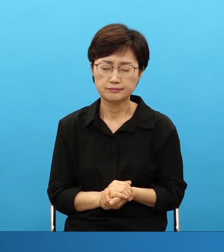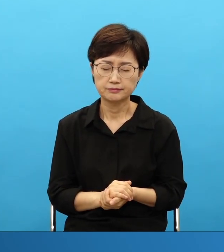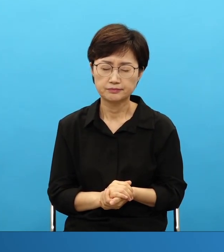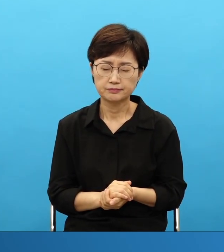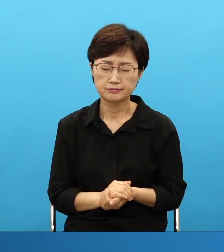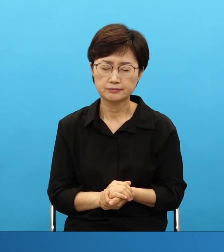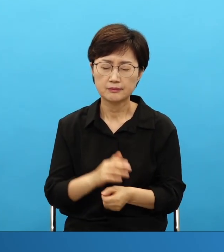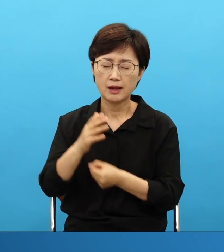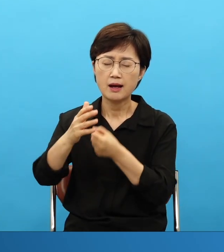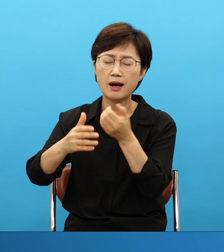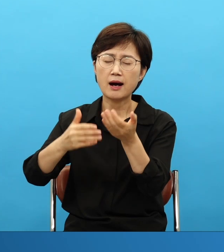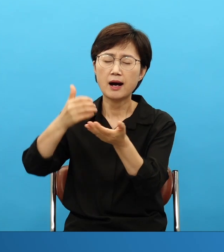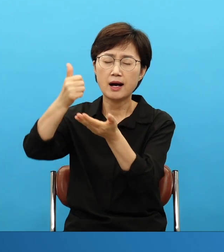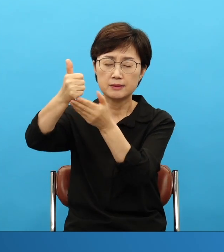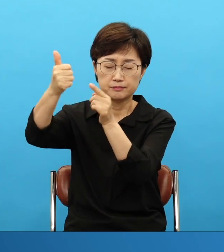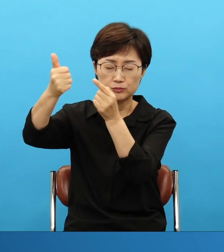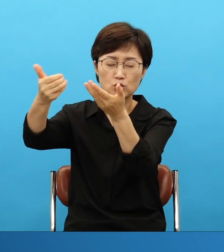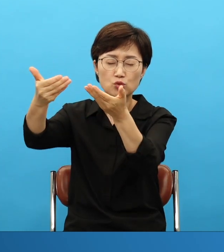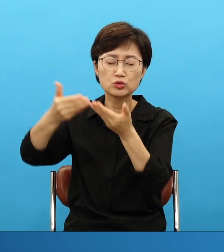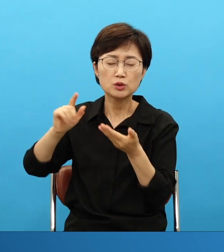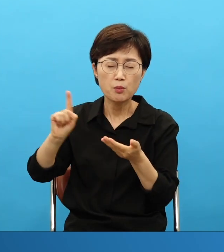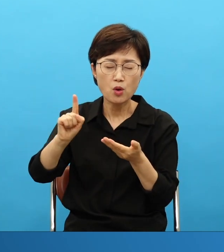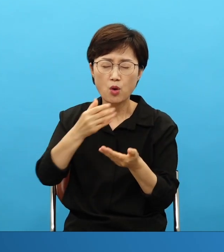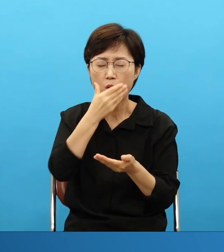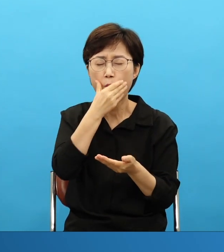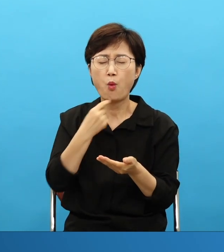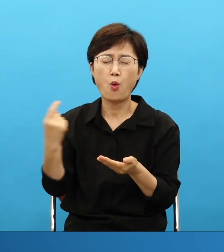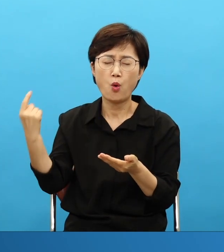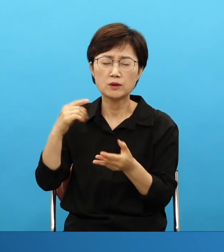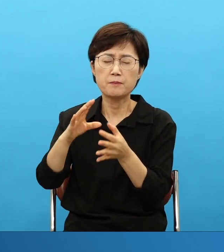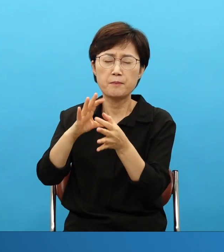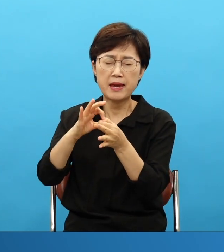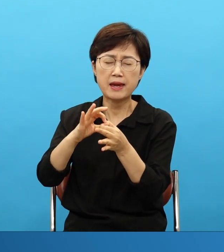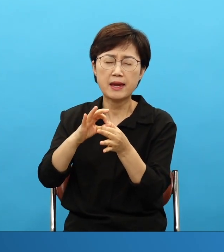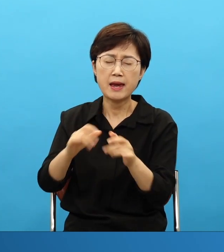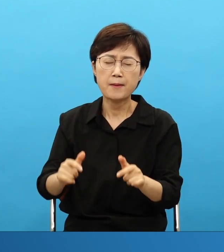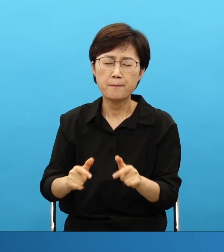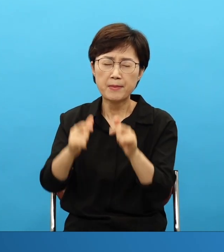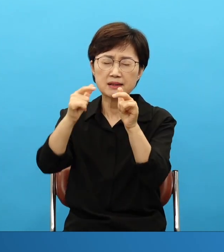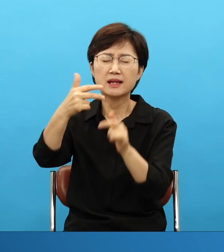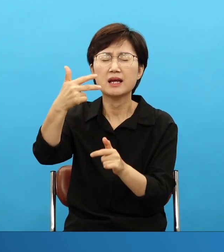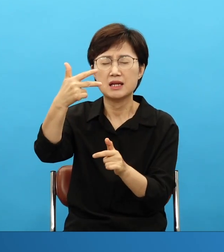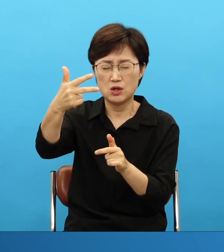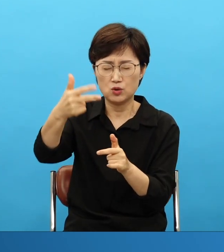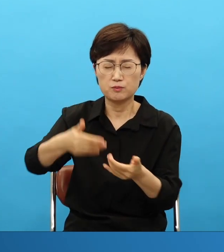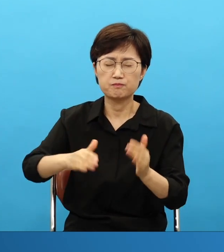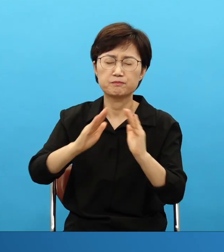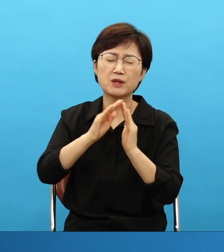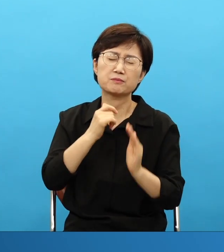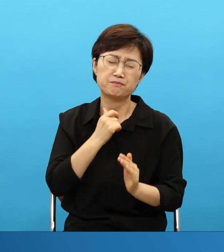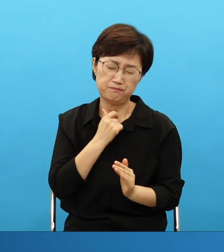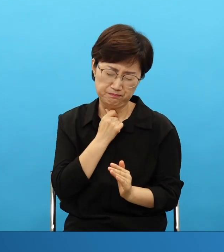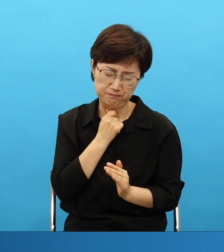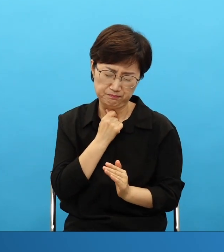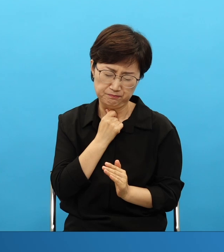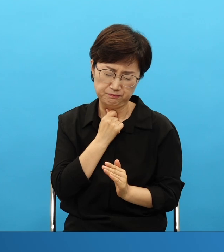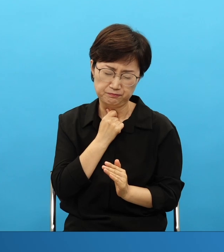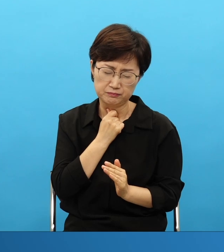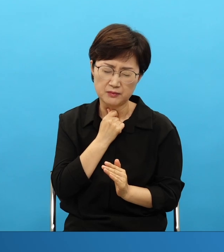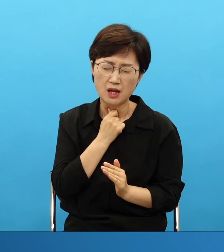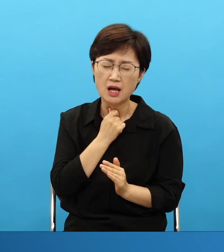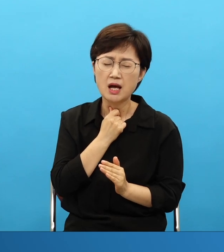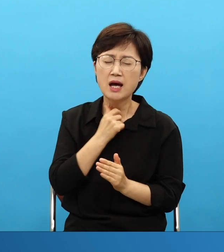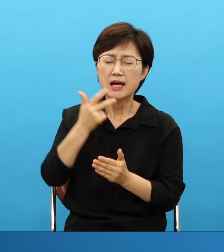하나님께서 기업으로 주신 복음의 일대를 우게 하시고 나의 업 한 작품을 기는